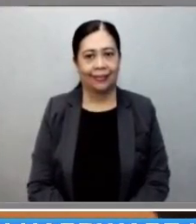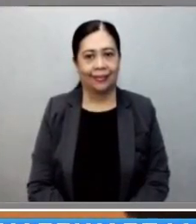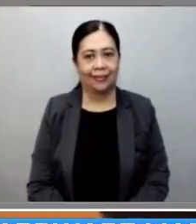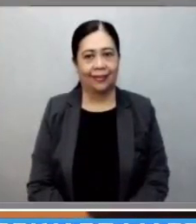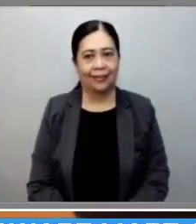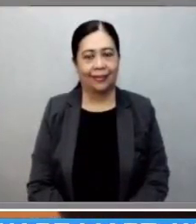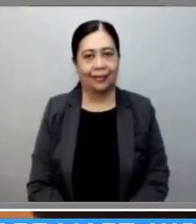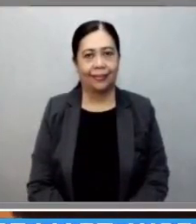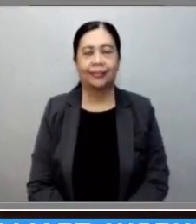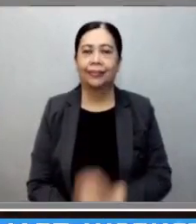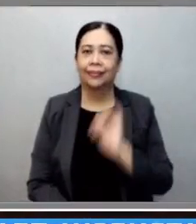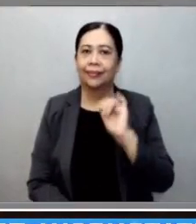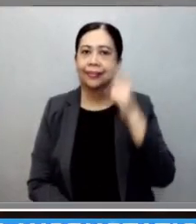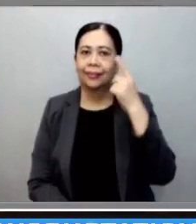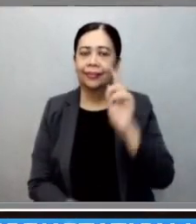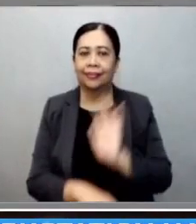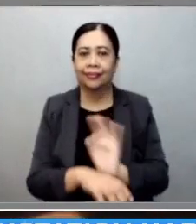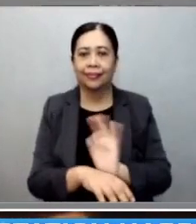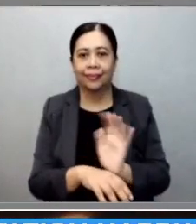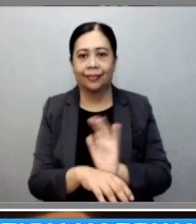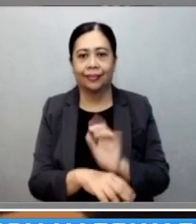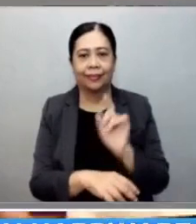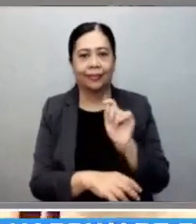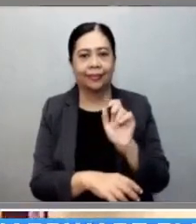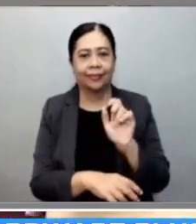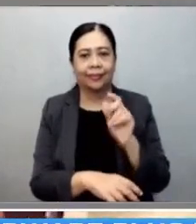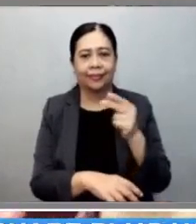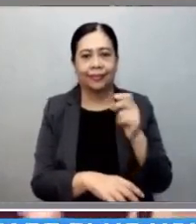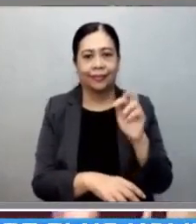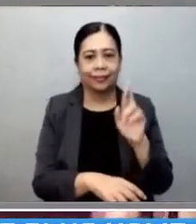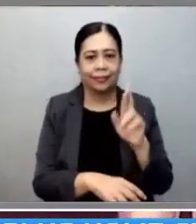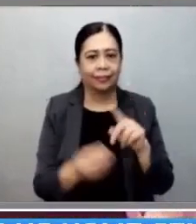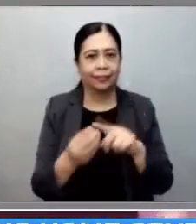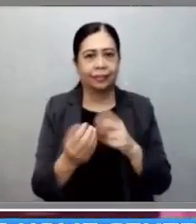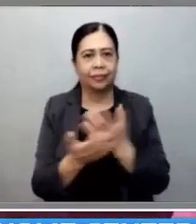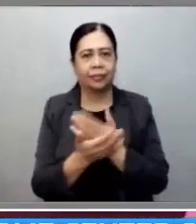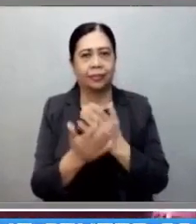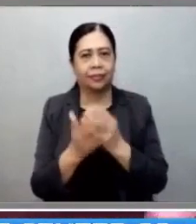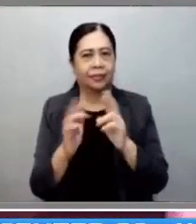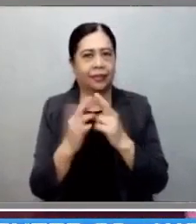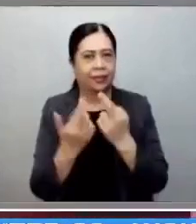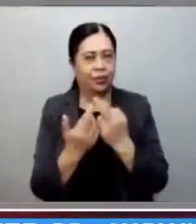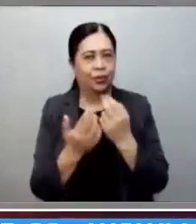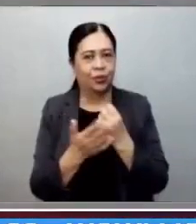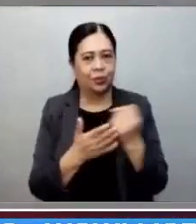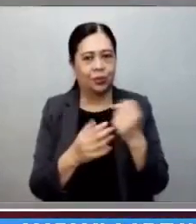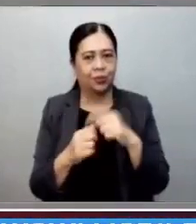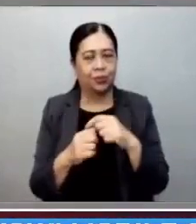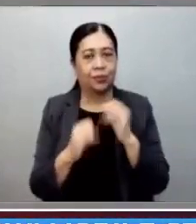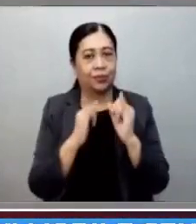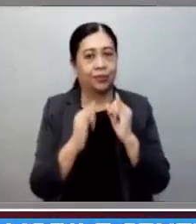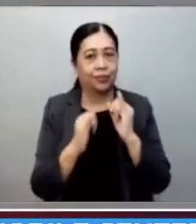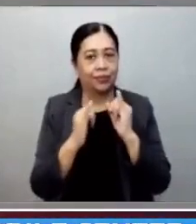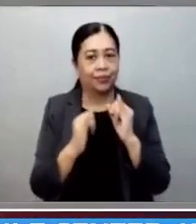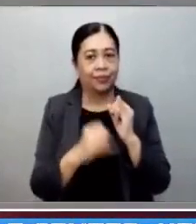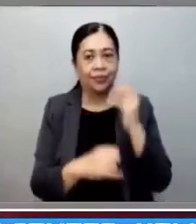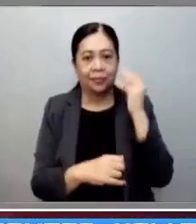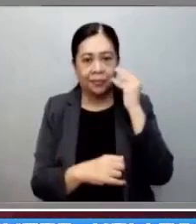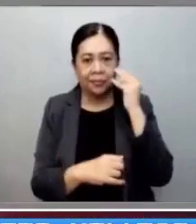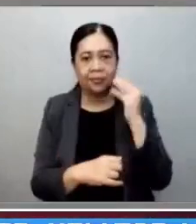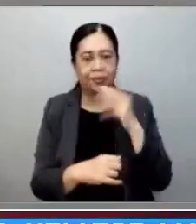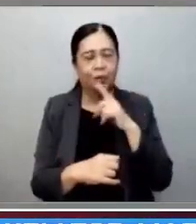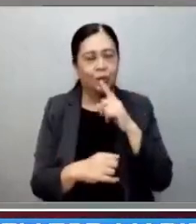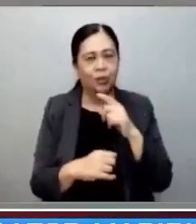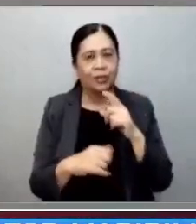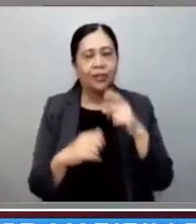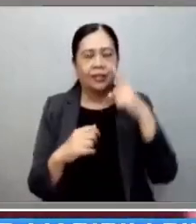Yan ay para sa pelikulang Tether na tungkol sa modern-day relationship. Sa aking interview kay Mikoy, hindi niya inakala at dream